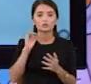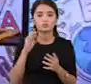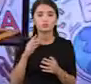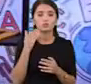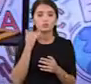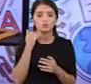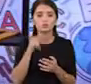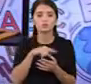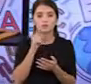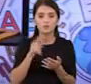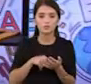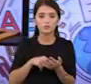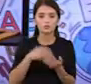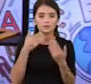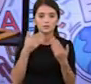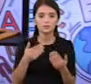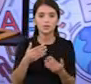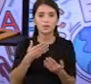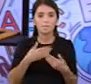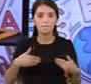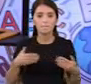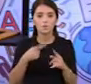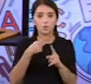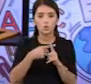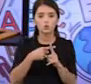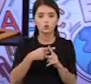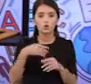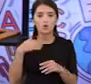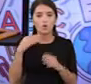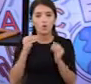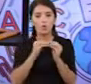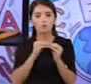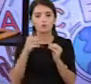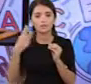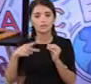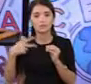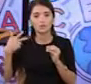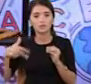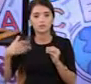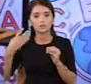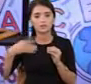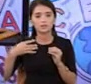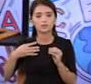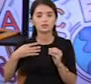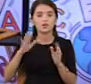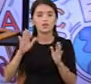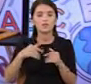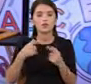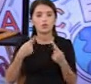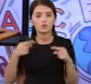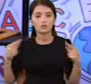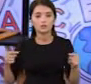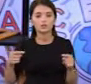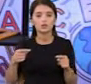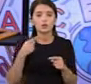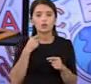qulay degan savolimga siz biz qo'shishda 10 ga, 20 ga, 30 ga, 40 sonlarga va hokazo